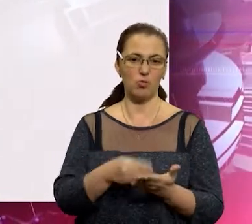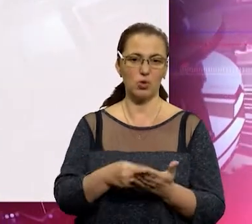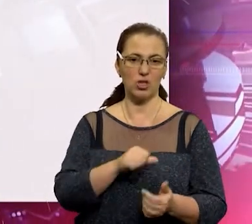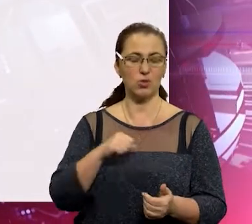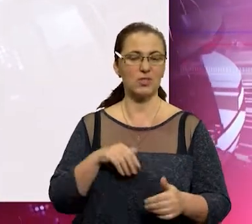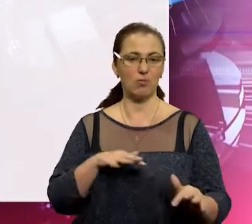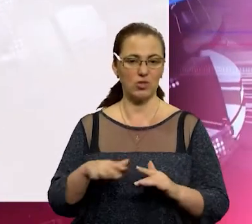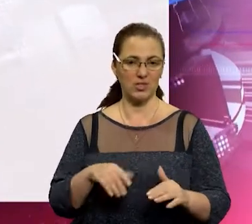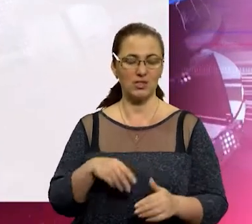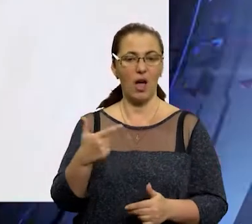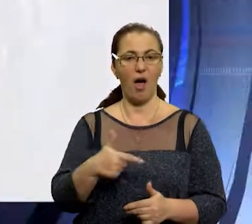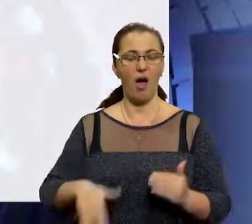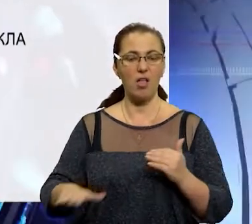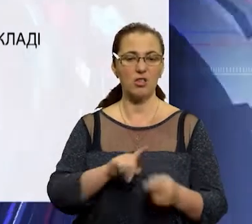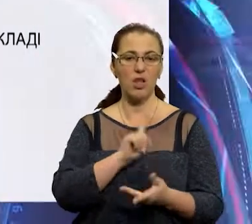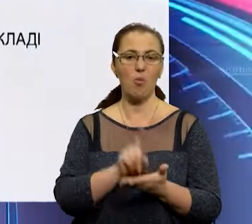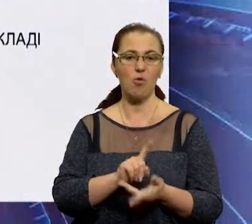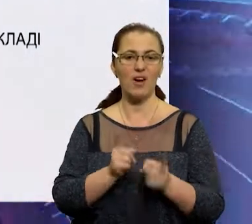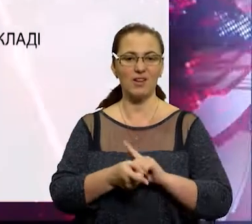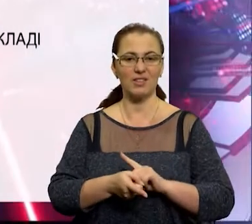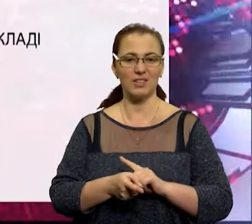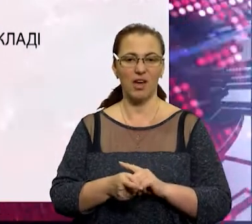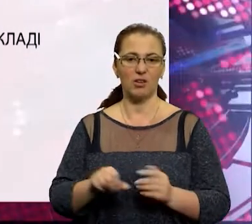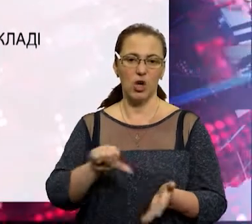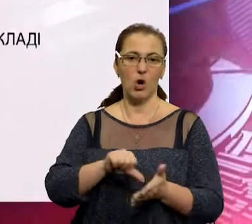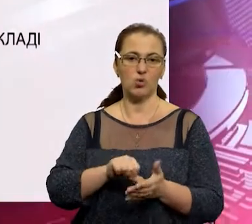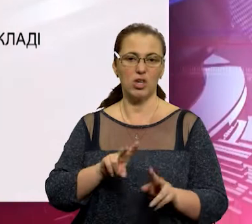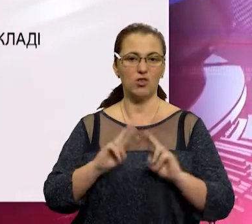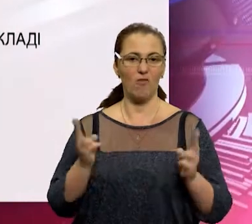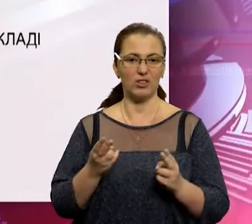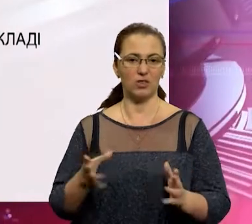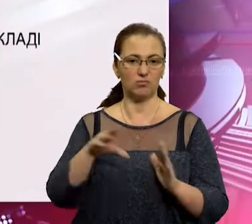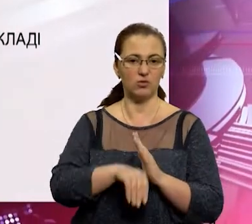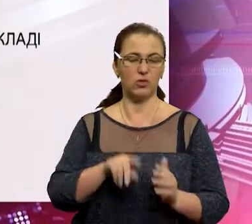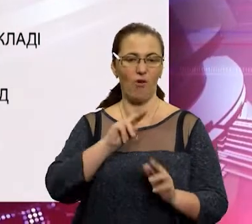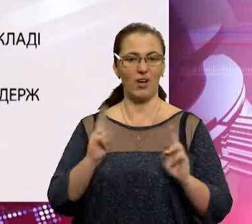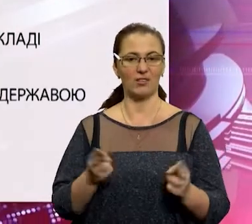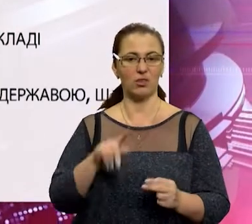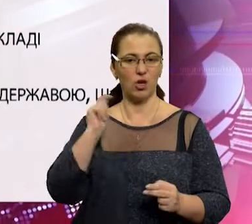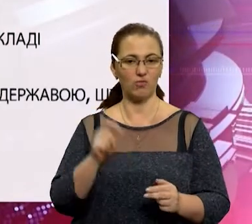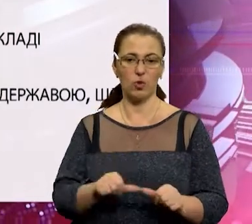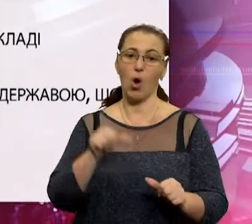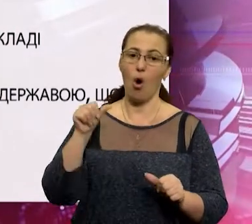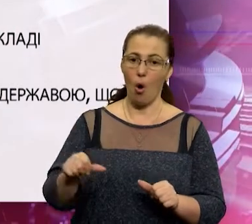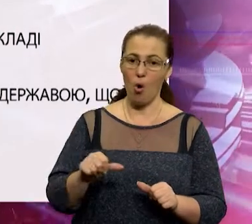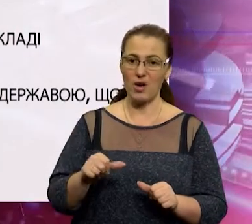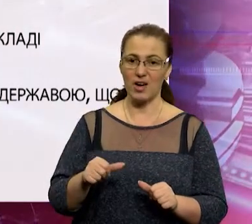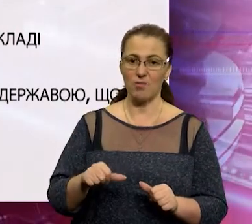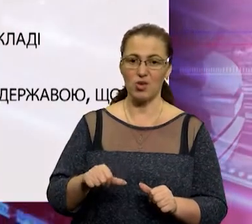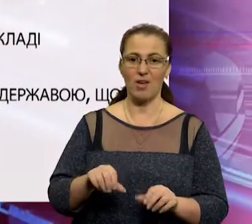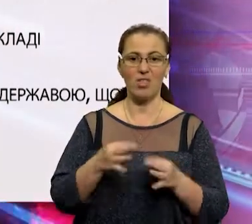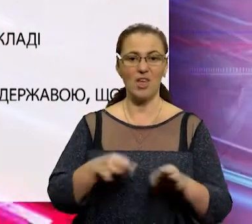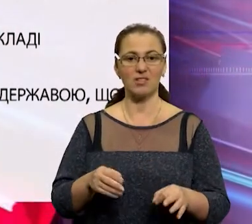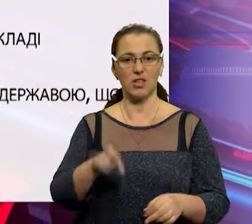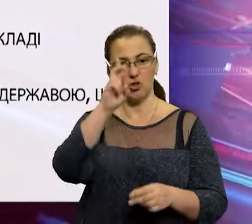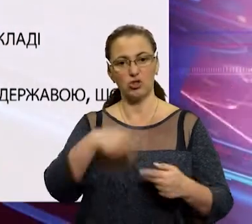самостійність, Галичина повинна стати суб'єктом федерації у складі федеративної України, Галичина повинна стати окремою незалежною державою, що включає в себе